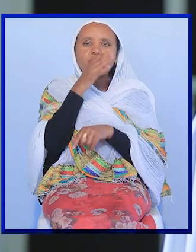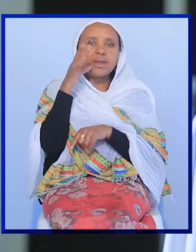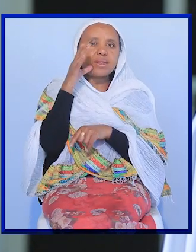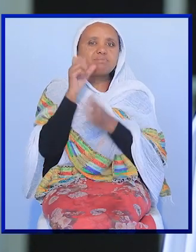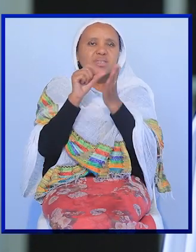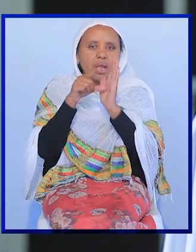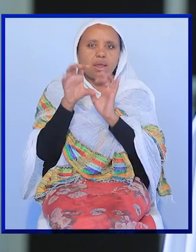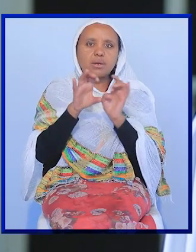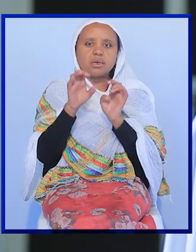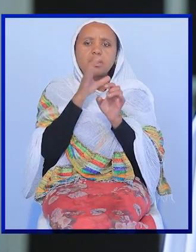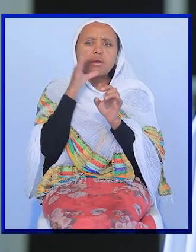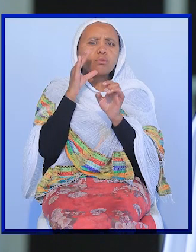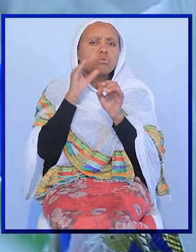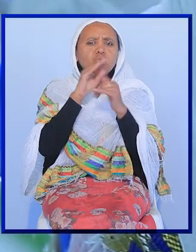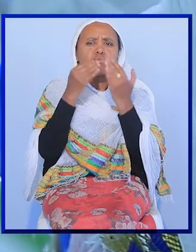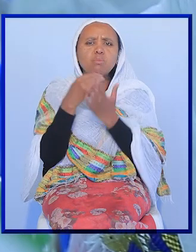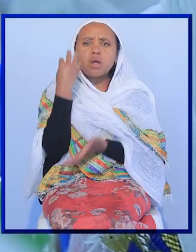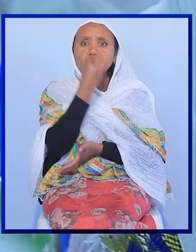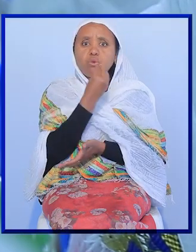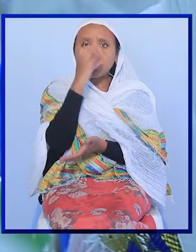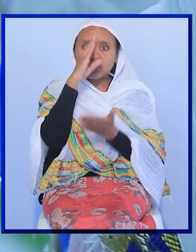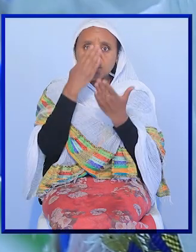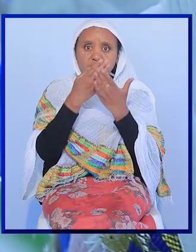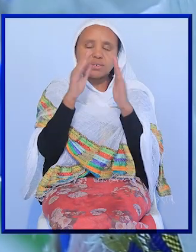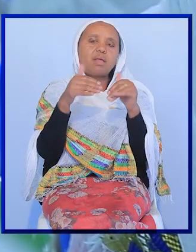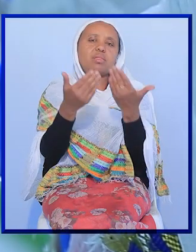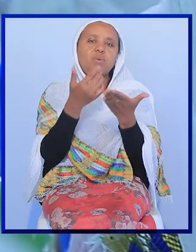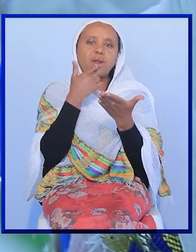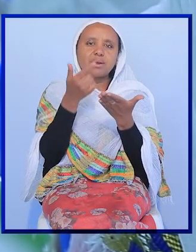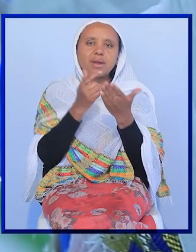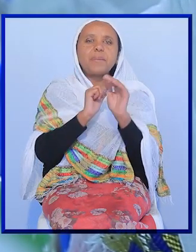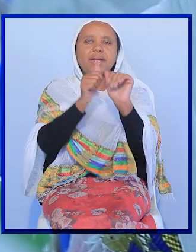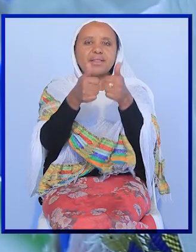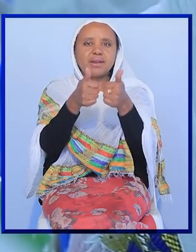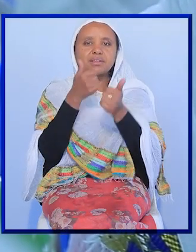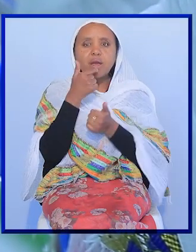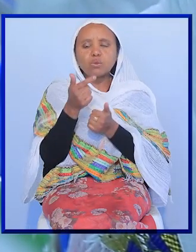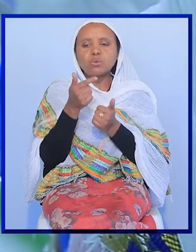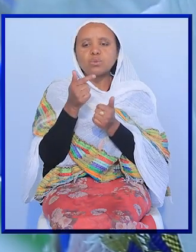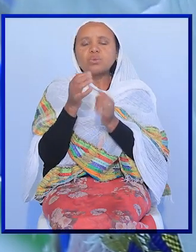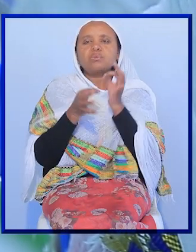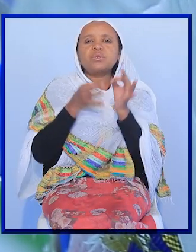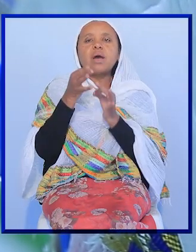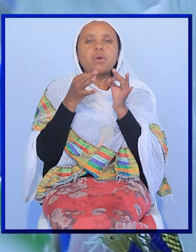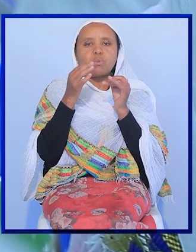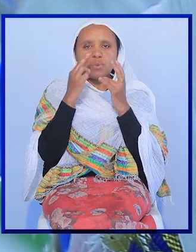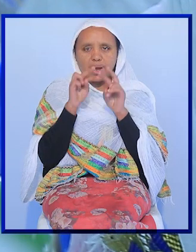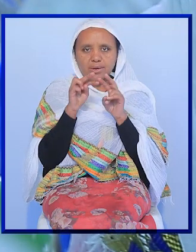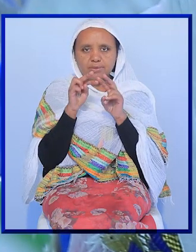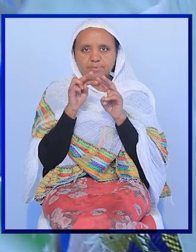ምስለ ጽጌያት ገነትን ሁሉ አስውቦ ለሰው ልጅ ሰጠው አበረከተለት ይላሉ ሲገልጹ እናገኛለን